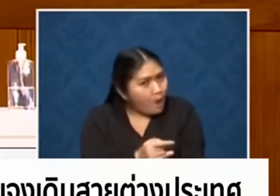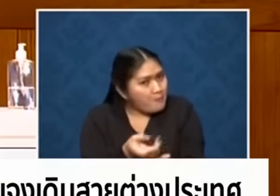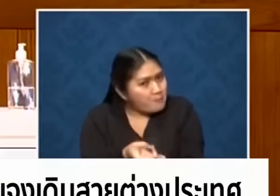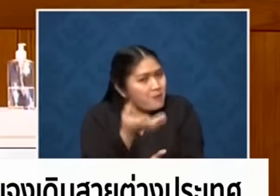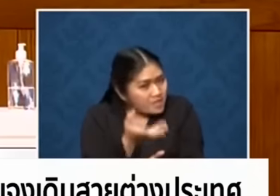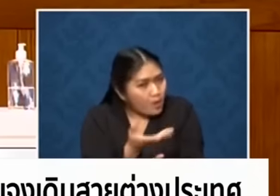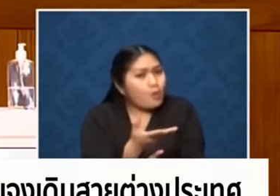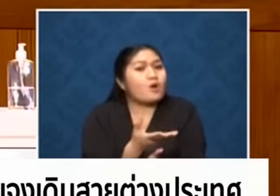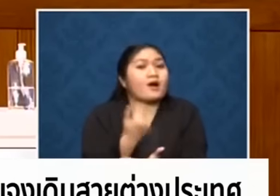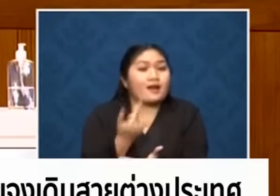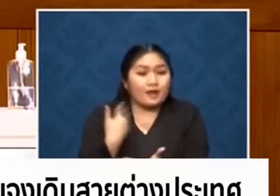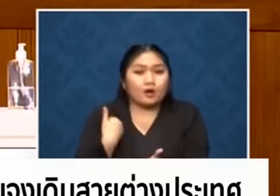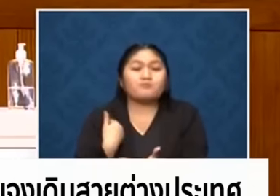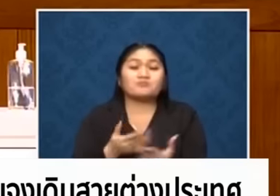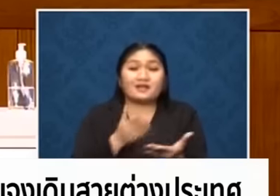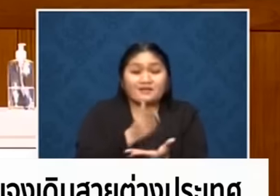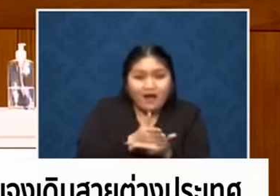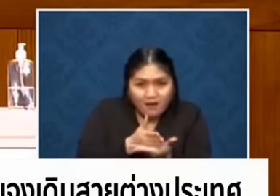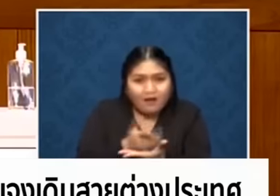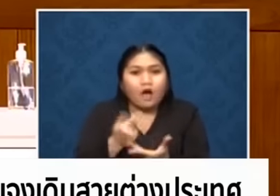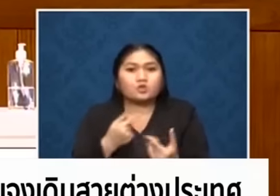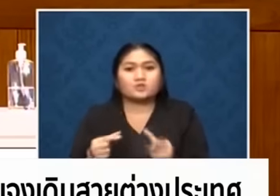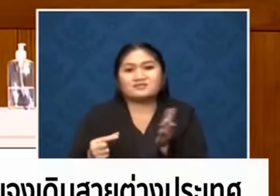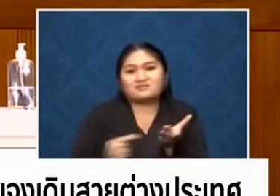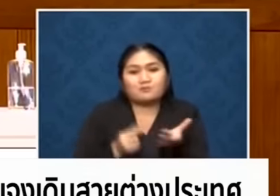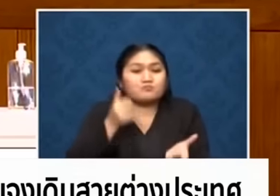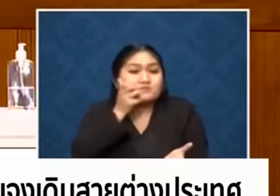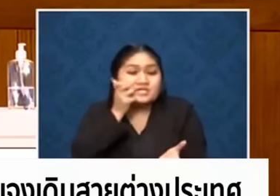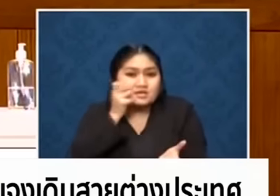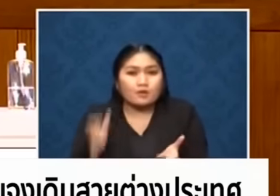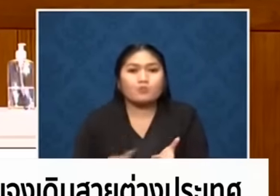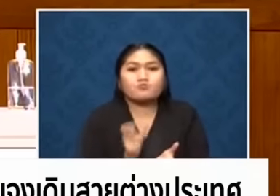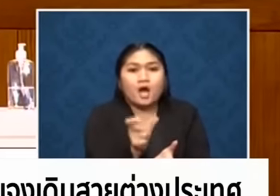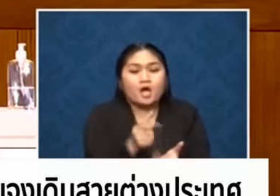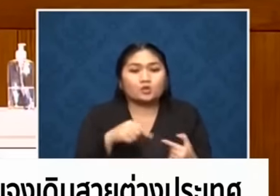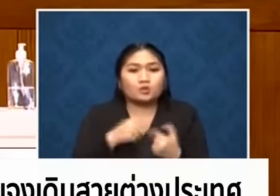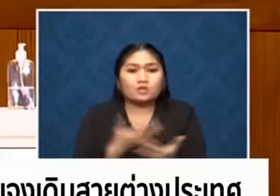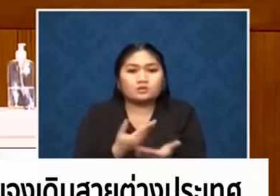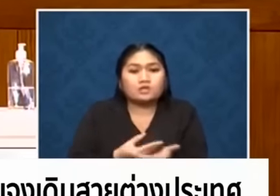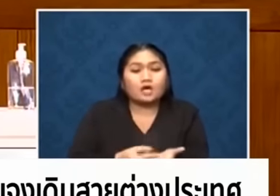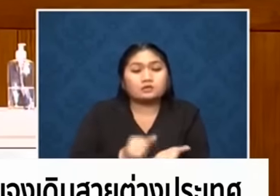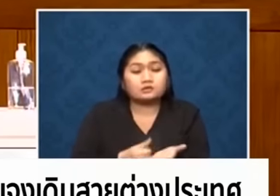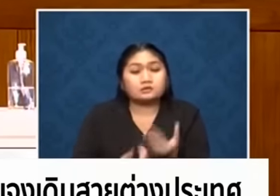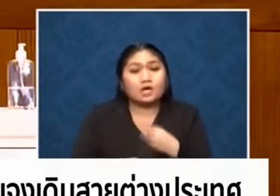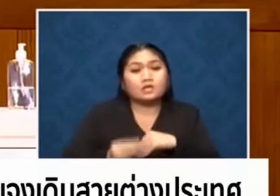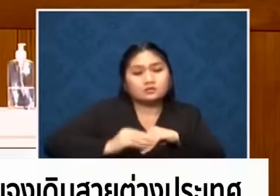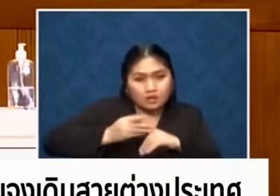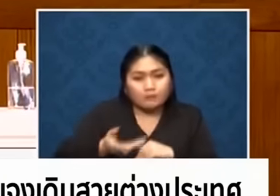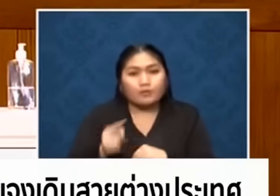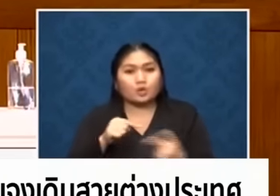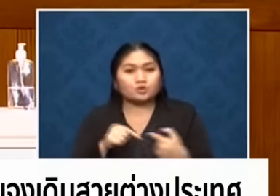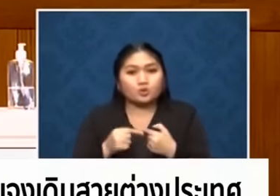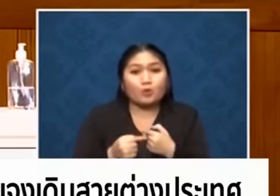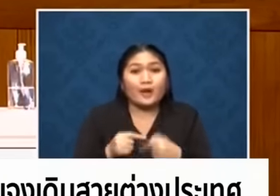นายกรัฐมนตรีนะคะก็ยืนขึ้นพูดนะคะท่านก็บอกว่าที่ผ่านมาเนี่ยท่านให้เกียรติสภาเสมอนะถ้าเกิดไม่ติดภารกิจก็จะมาตอบก